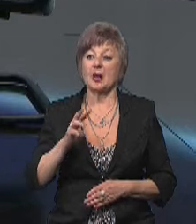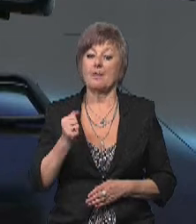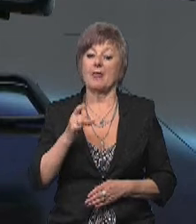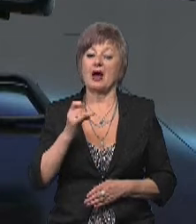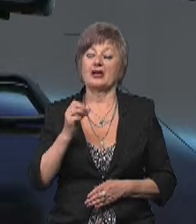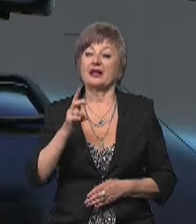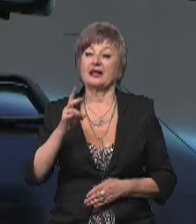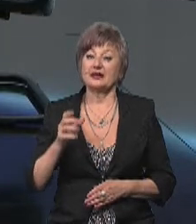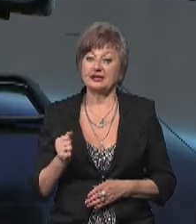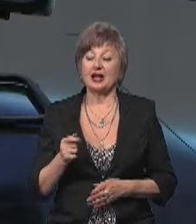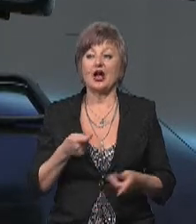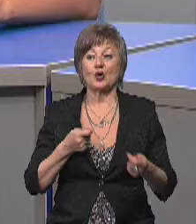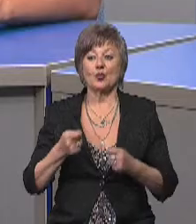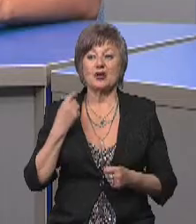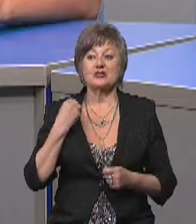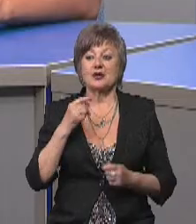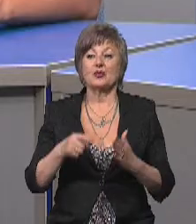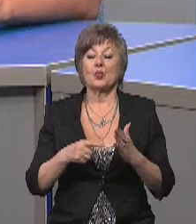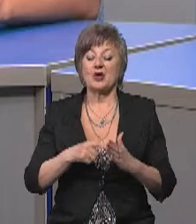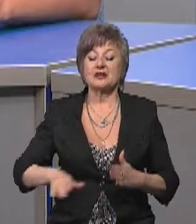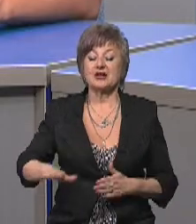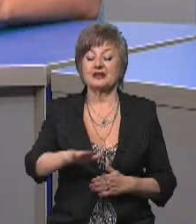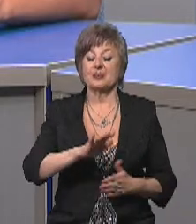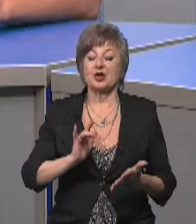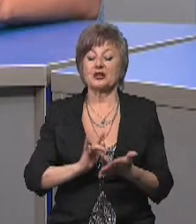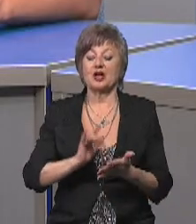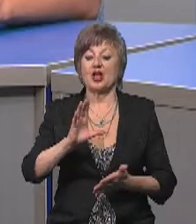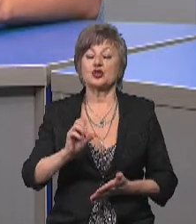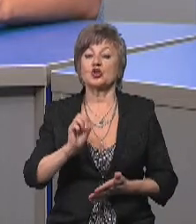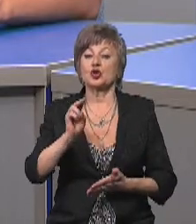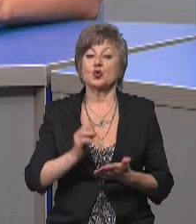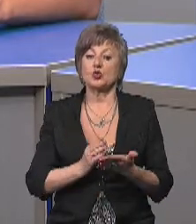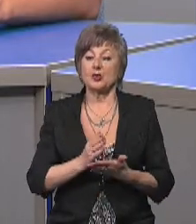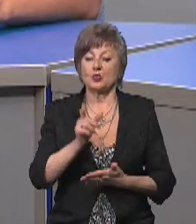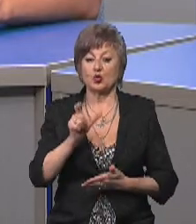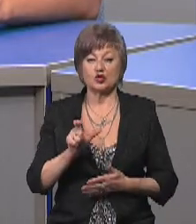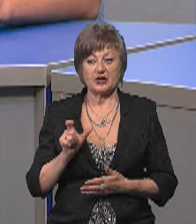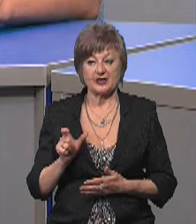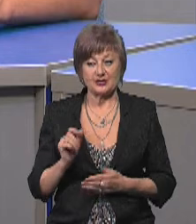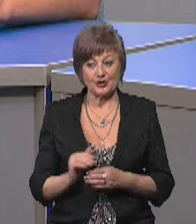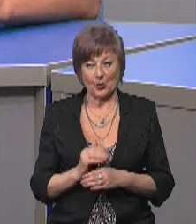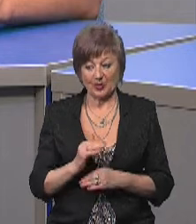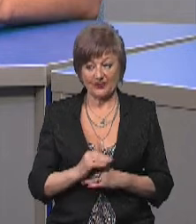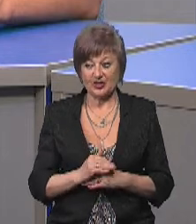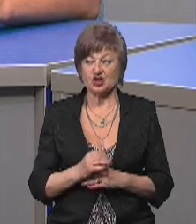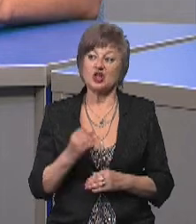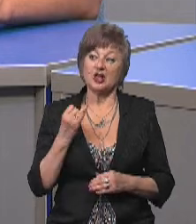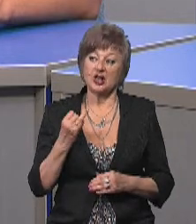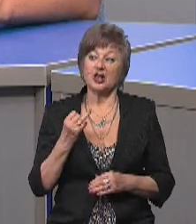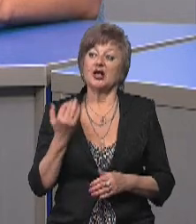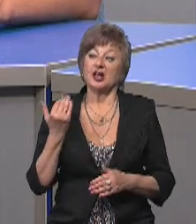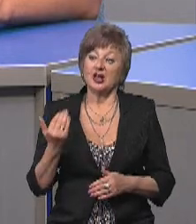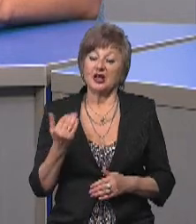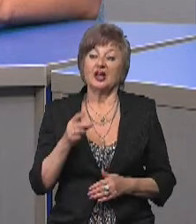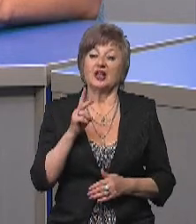Марина Боринос, керівниця Запорізького міського територіального центру соціального обслуговування населення. Добрий вечір. Добрий вечір. І пан